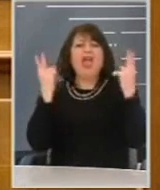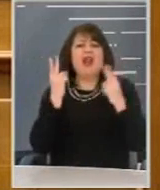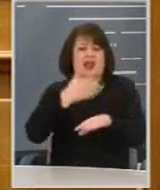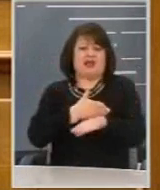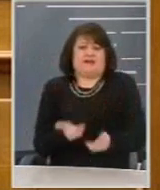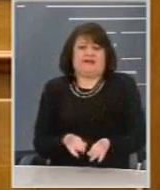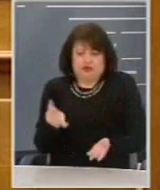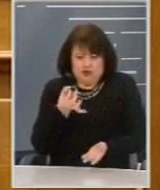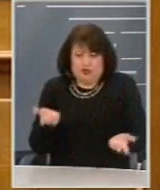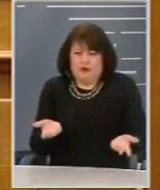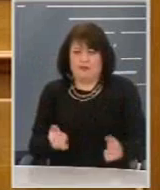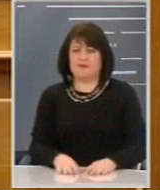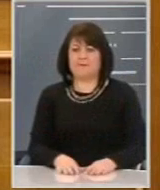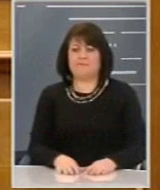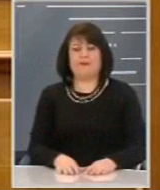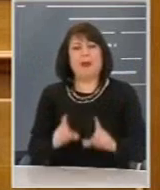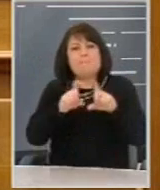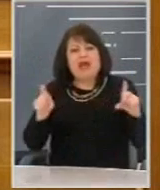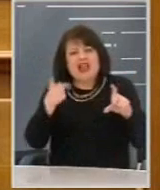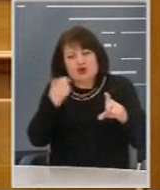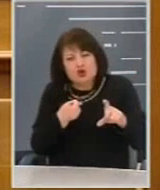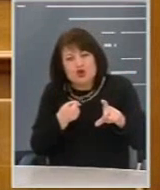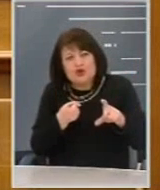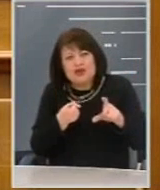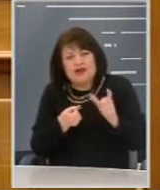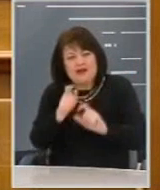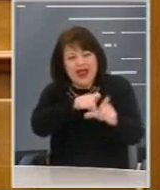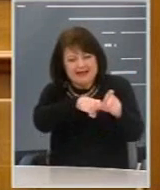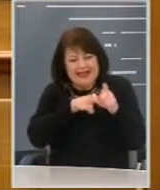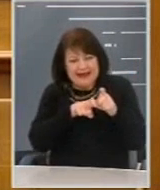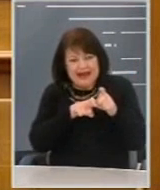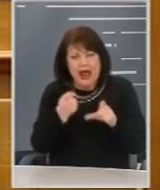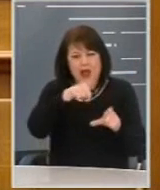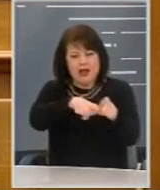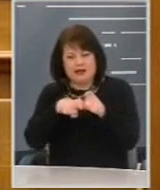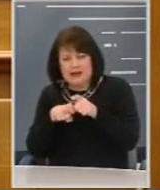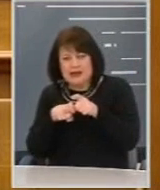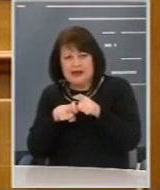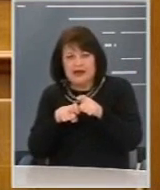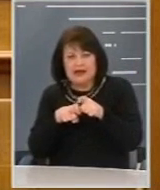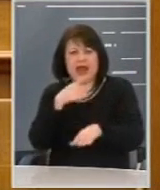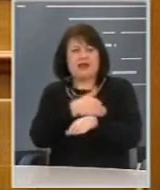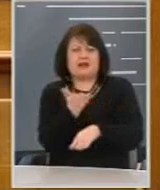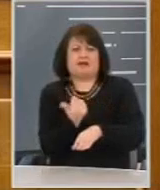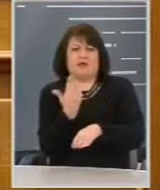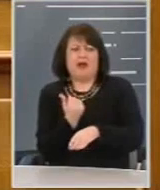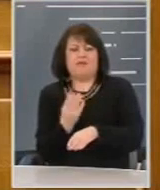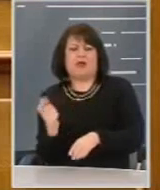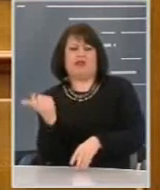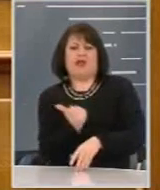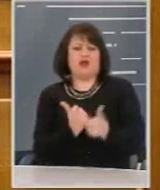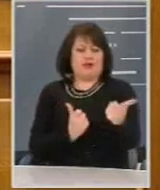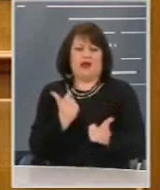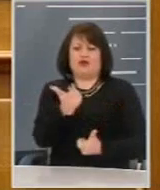που δημιουργούσαν εταιρεία οι ίδιοι μέτοχοι για να ξαναπάρουν δάνειο από εταιρεία χωρίς δραστηριότητα και χωρίς εγγύησεις που έγινε και στο